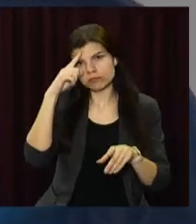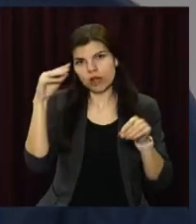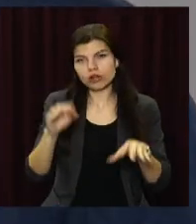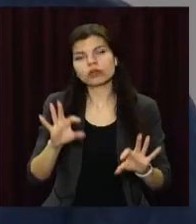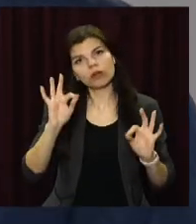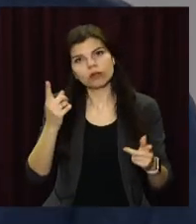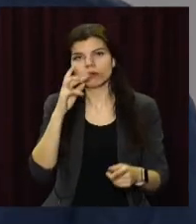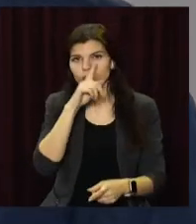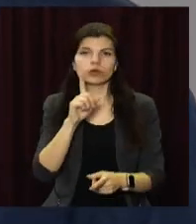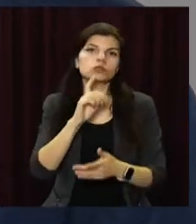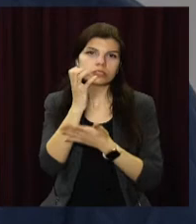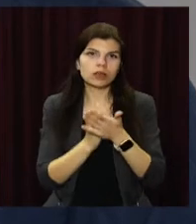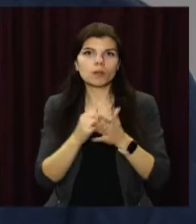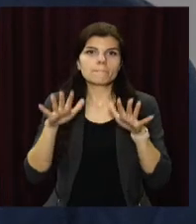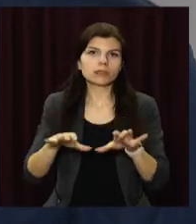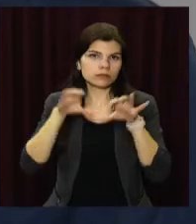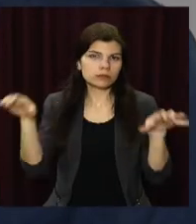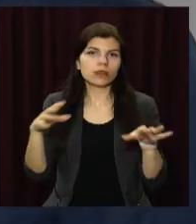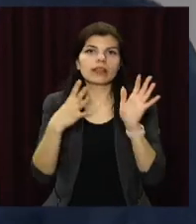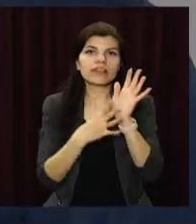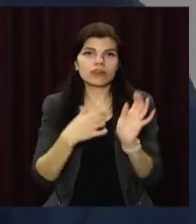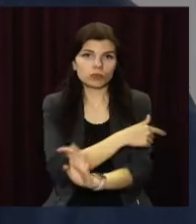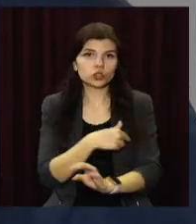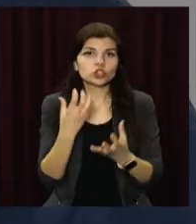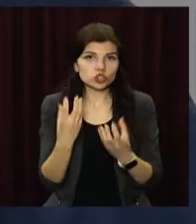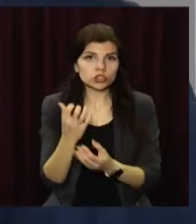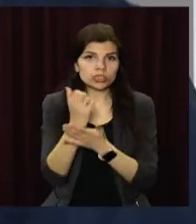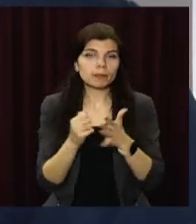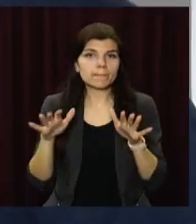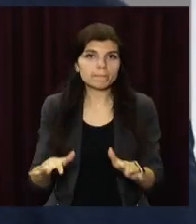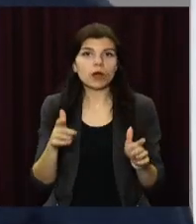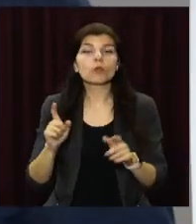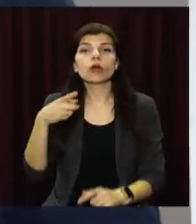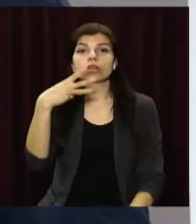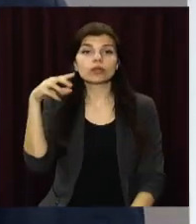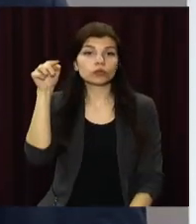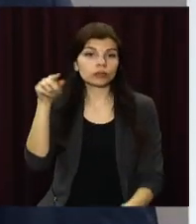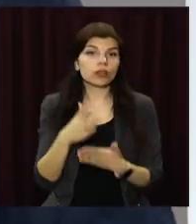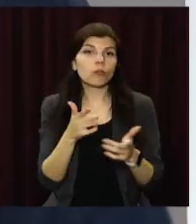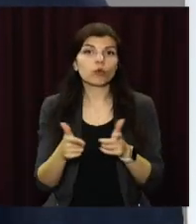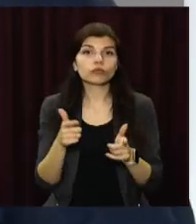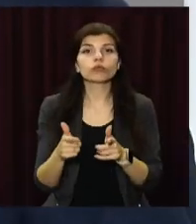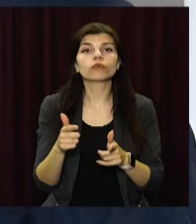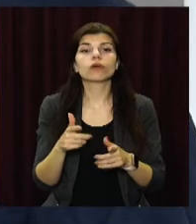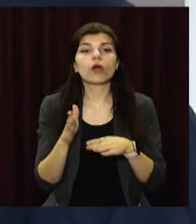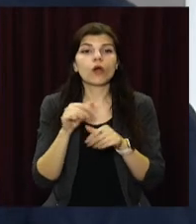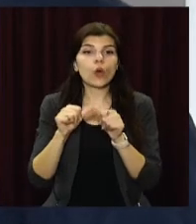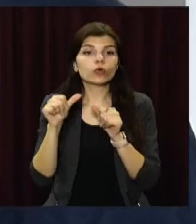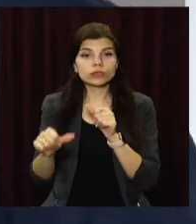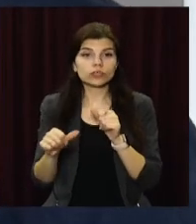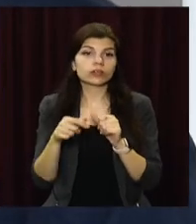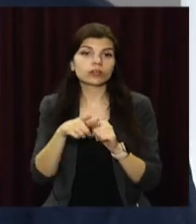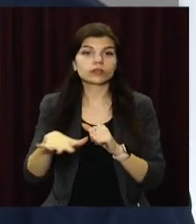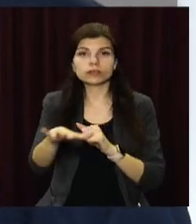відкрити доповнительну базу на базі 9-ї больниці. Тут на 3-х етажах в окремому корпусі буде іменно определено